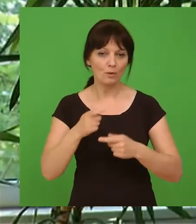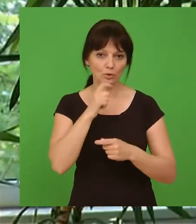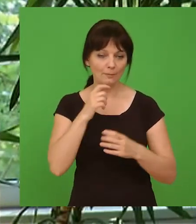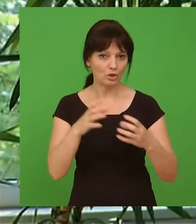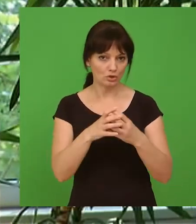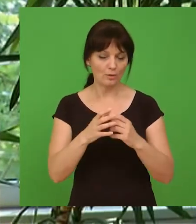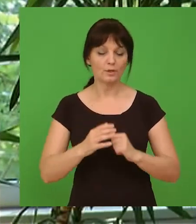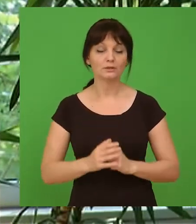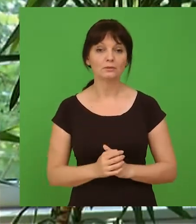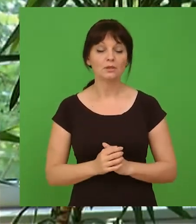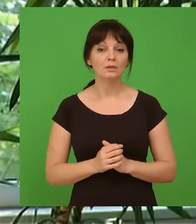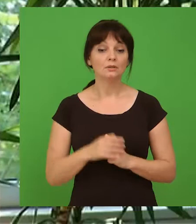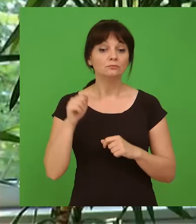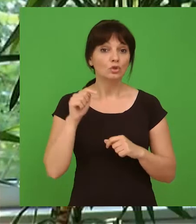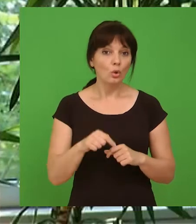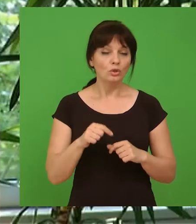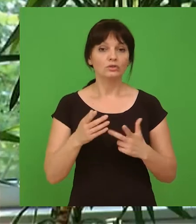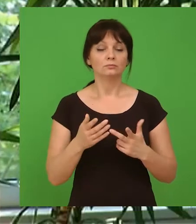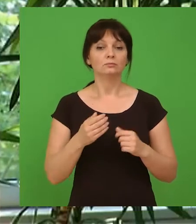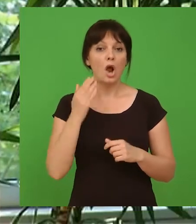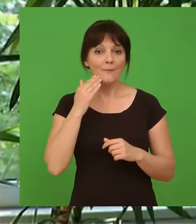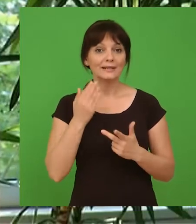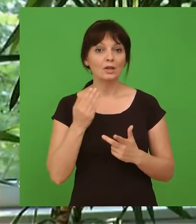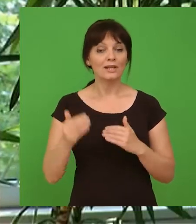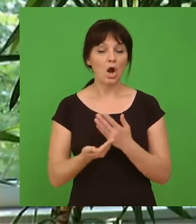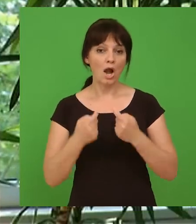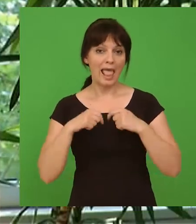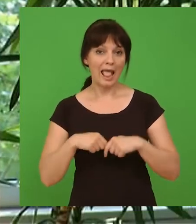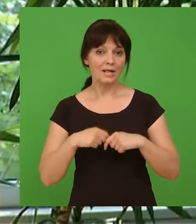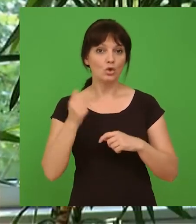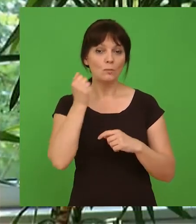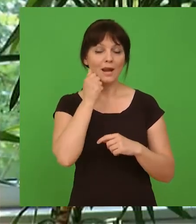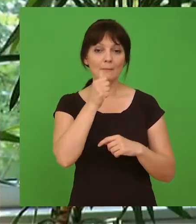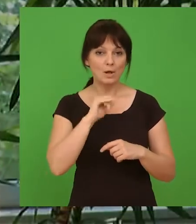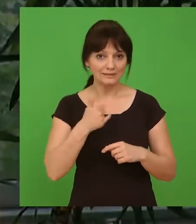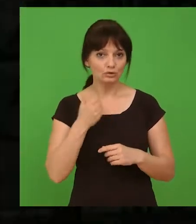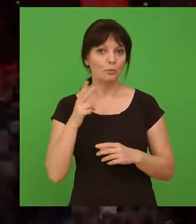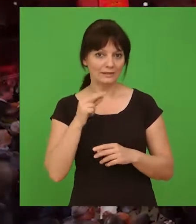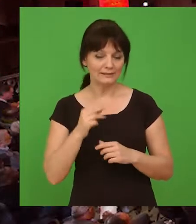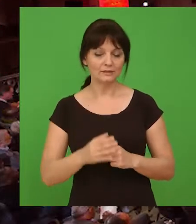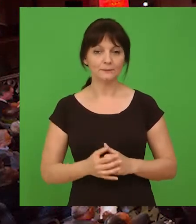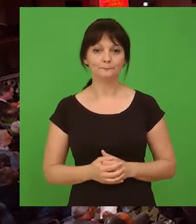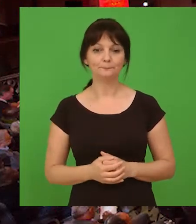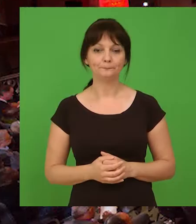delegáció. A rendezvényen mások mellett az amerikai alelnök Mike Pence is felszólalt.